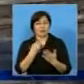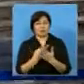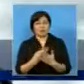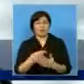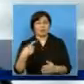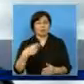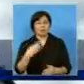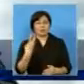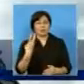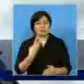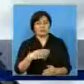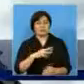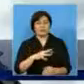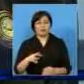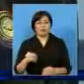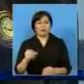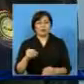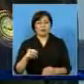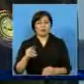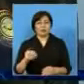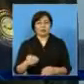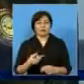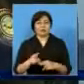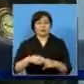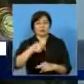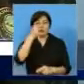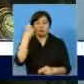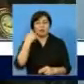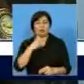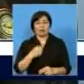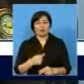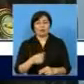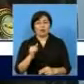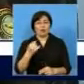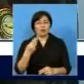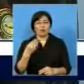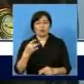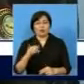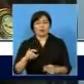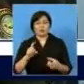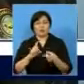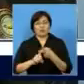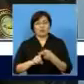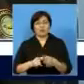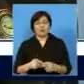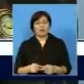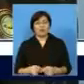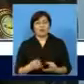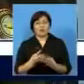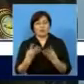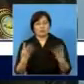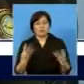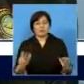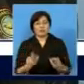около 140 миллионов тенге. В текущем году данные ущербы связаны с определенными несколькими